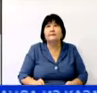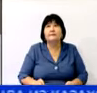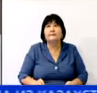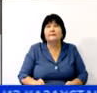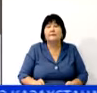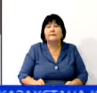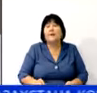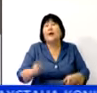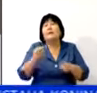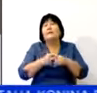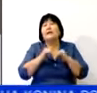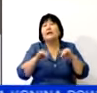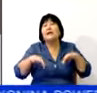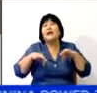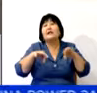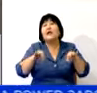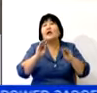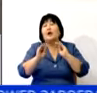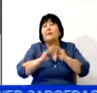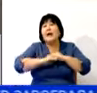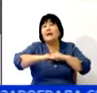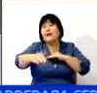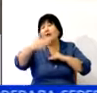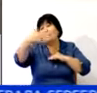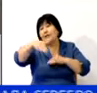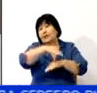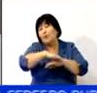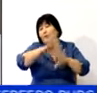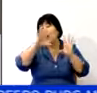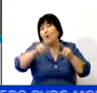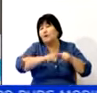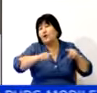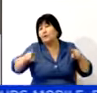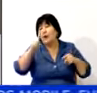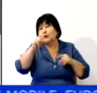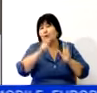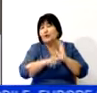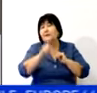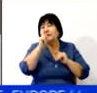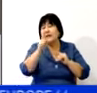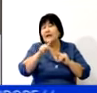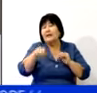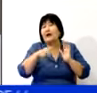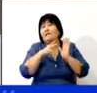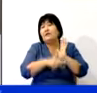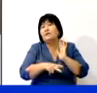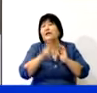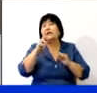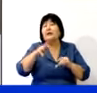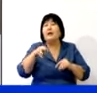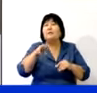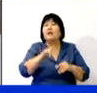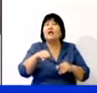В рамках развития транспортной инфраструктуры заасфальтировано 50 улиц общей протяженностью 171,8 км в